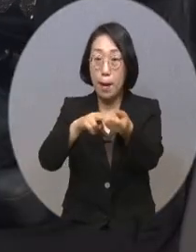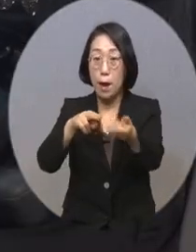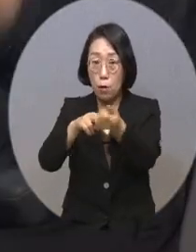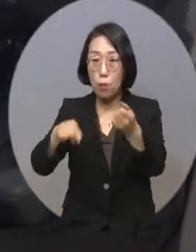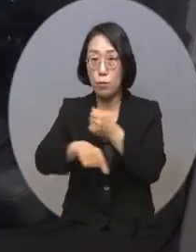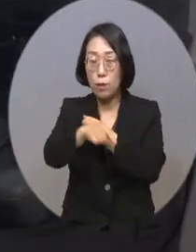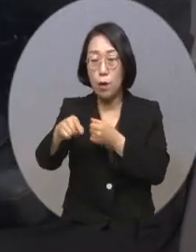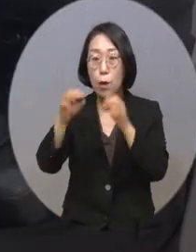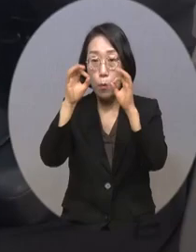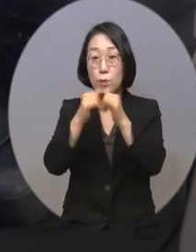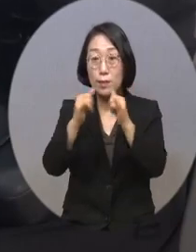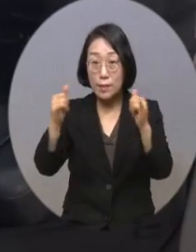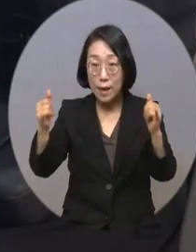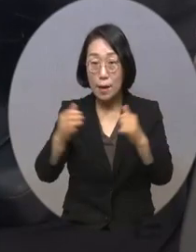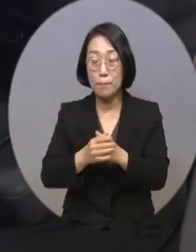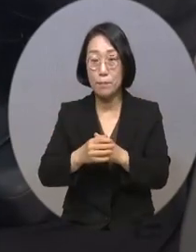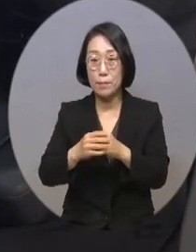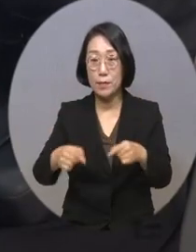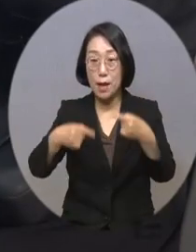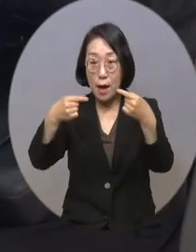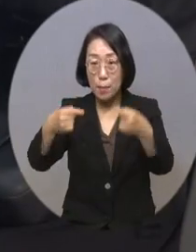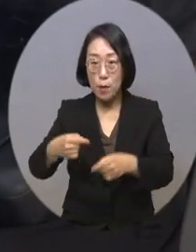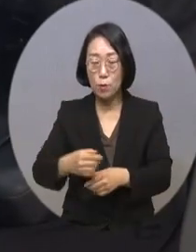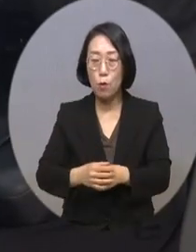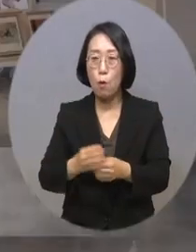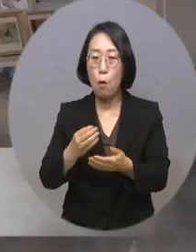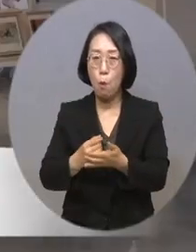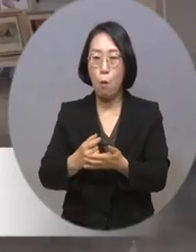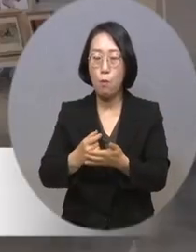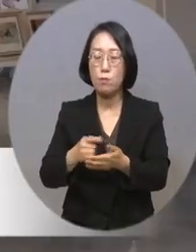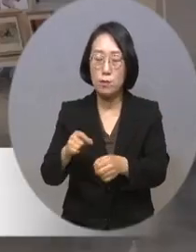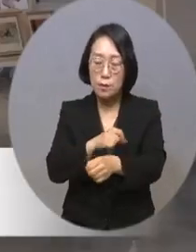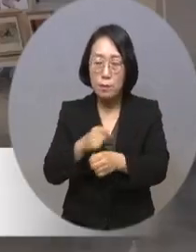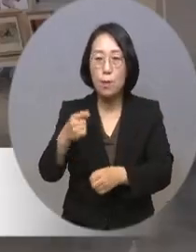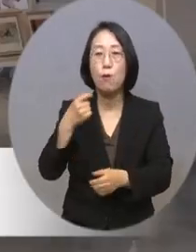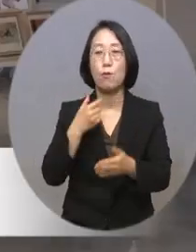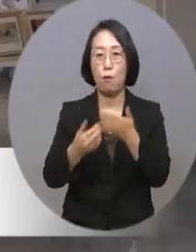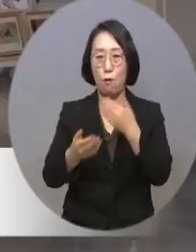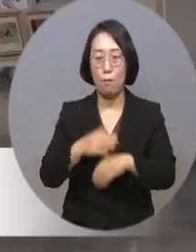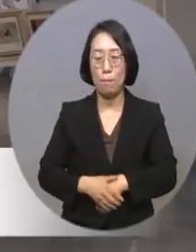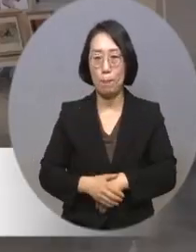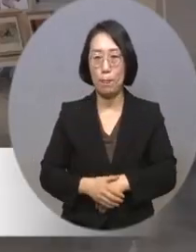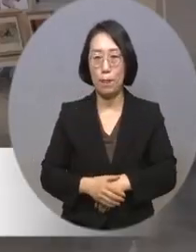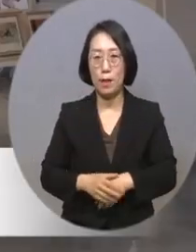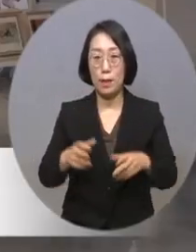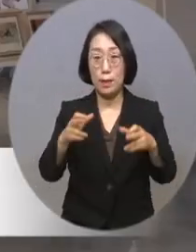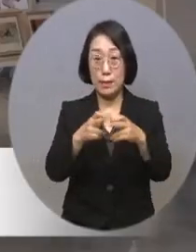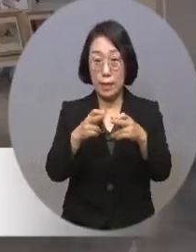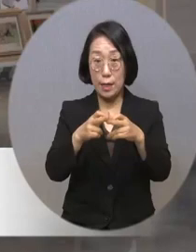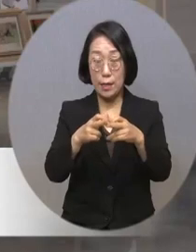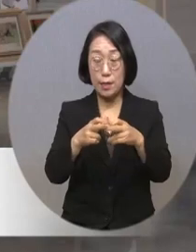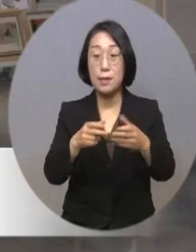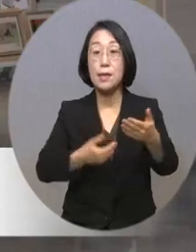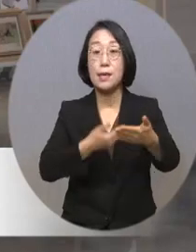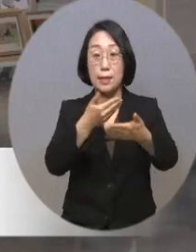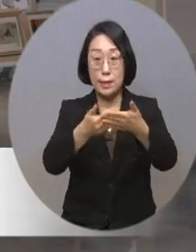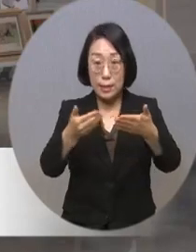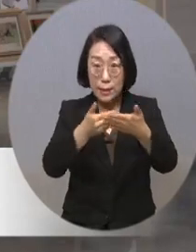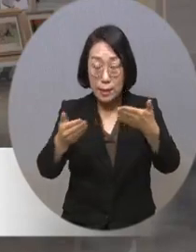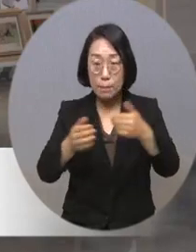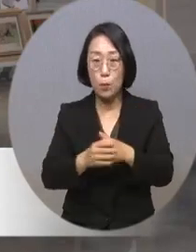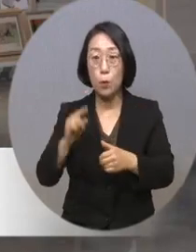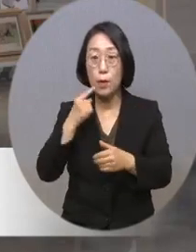관람객들이 전시회 참여해 가치를 더해 주었습니다. 발달 장애인 분들이 그린 그림 그리고